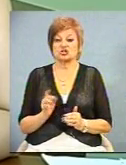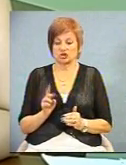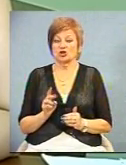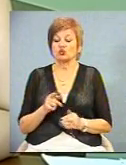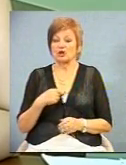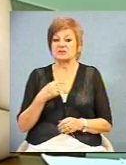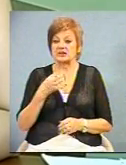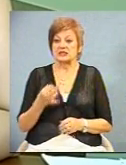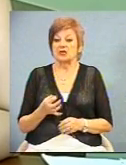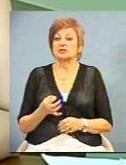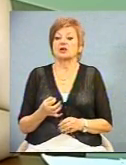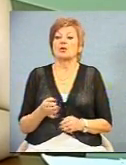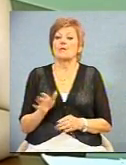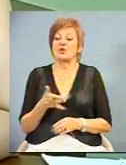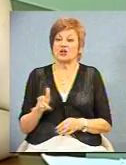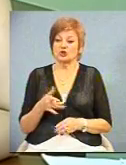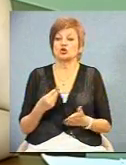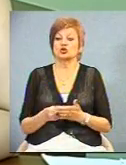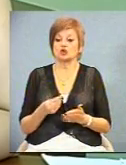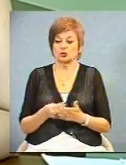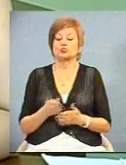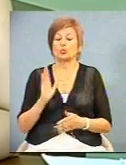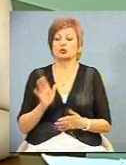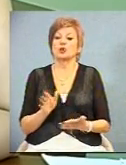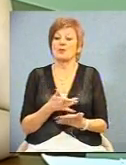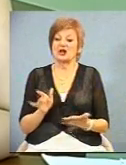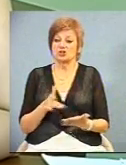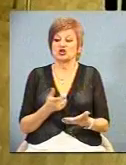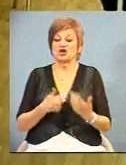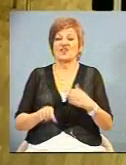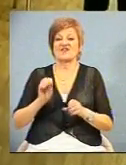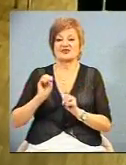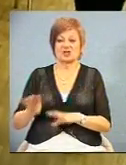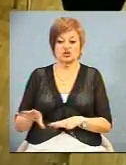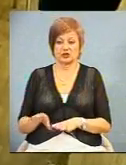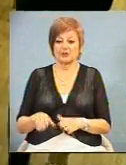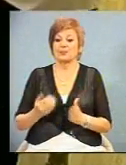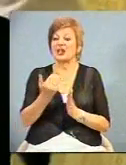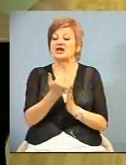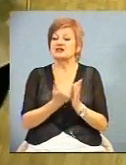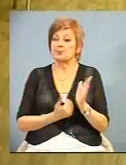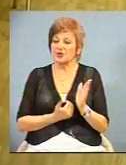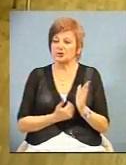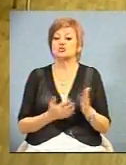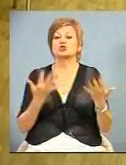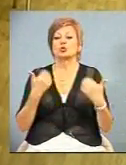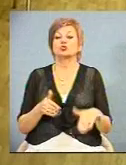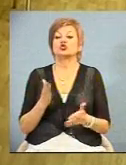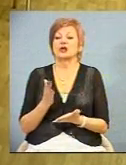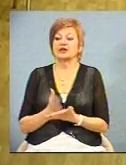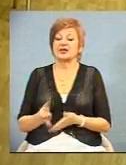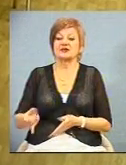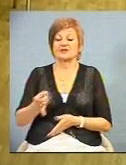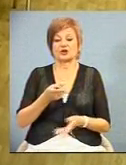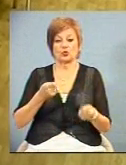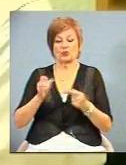назвала, значить, в перерасчеті суми будуть пересчитані і возвращені. Списки відповідних абонентів вже є в районних